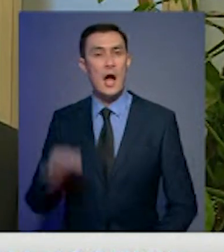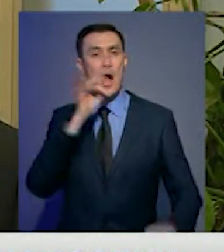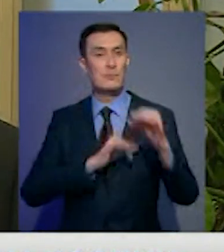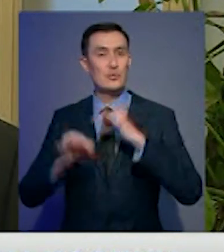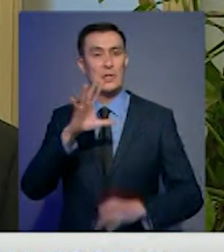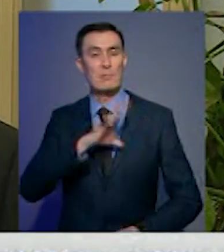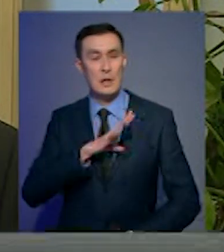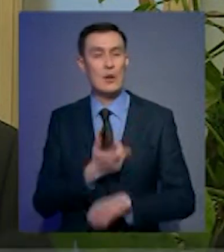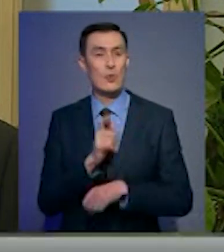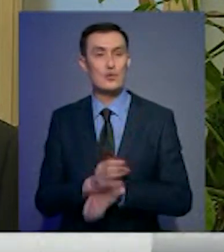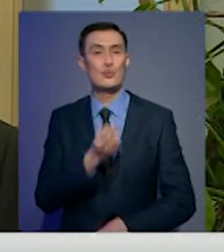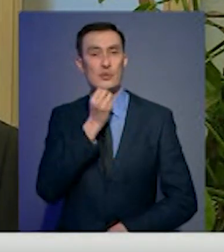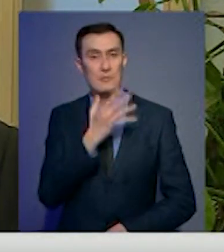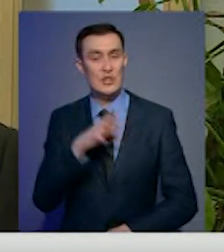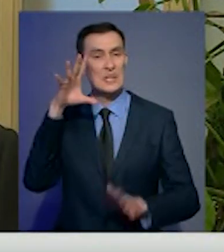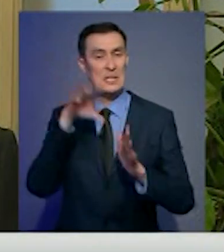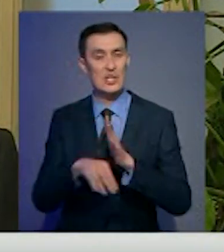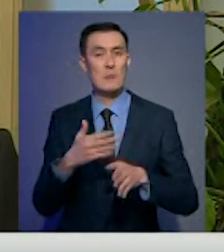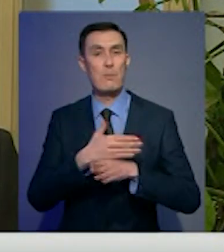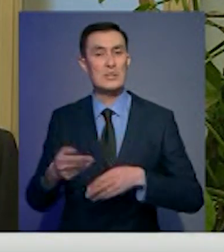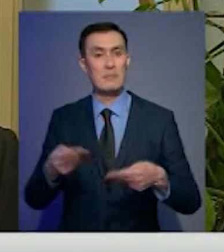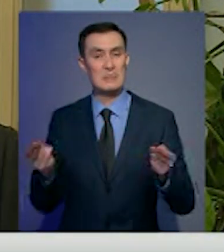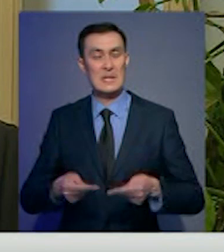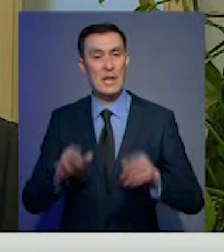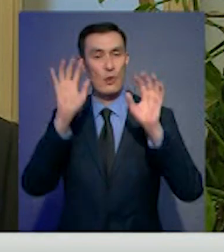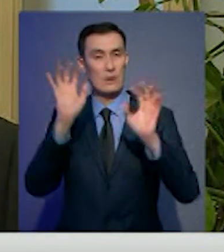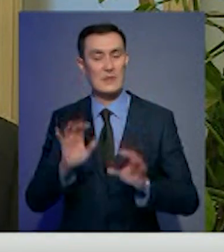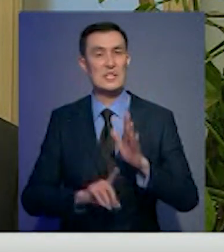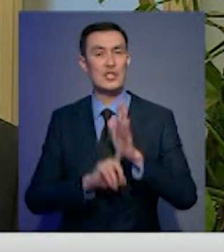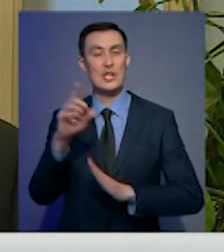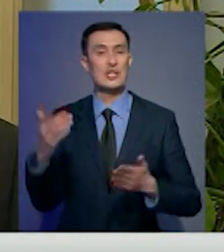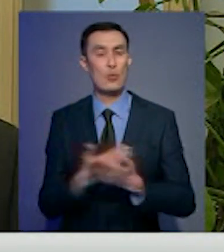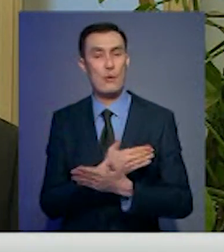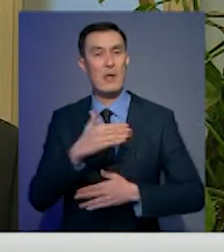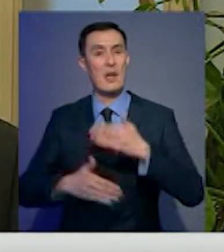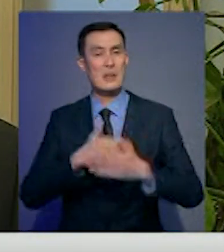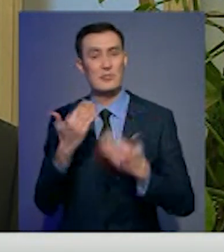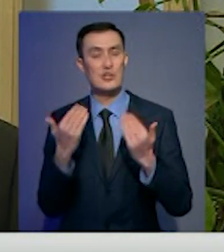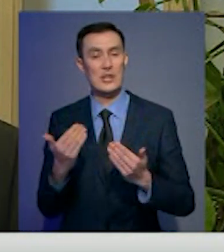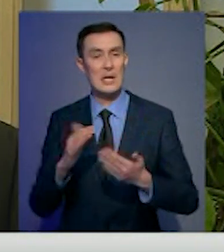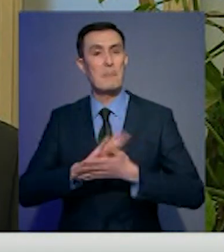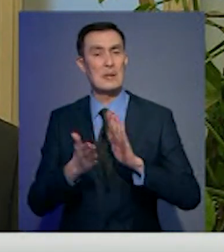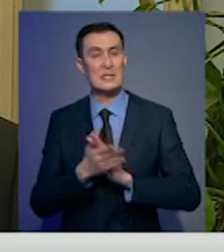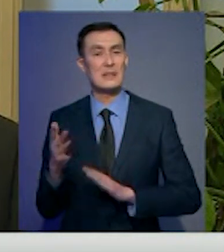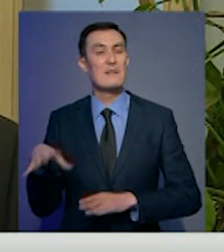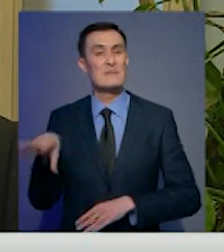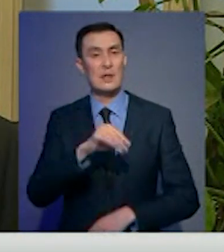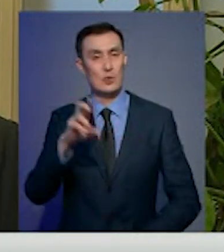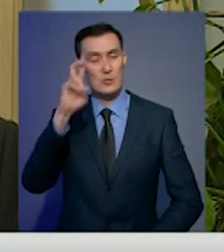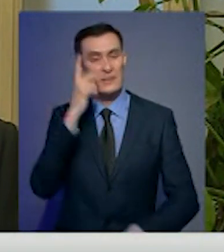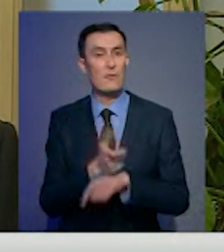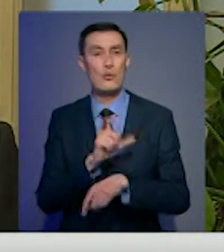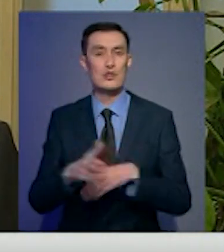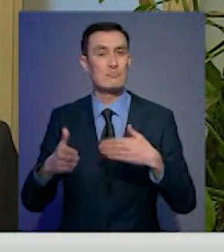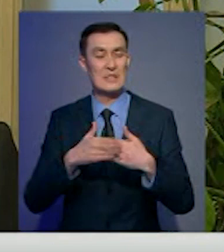Обсуждения прошли успешно. Это означает, что после подписания конвенции начинается новый этап. И сейчас позиции прикаспийских стран близки как